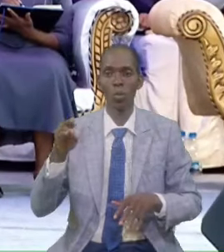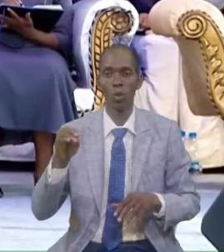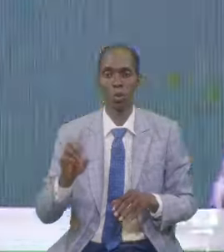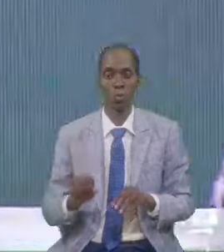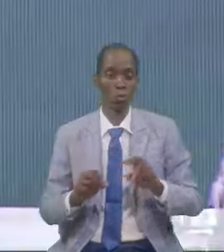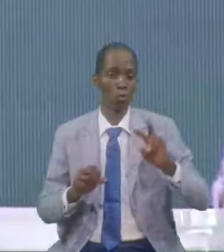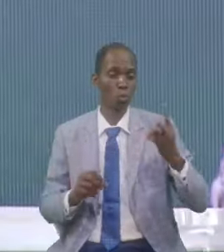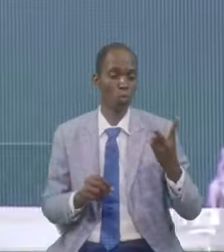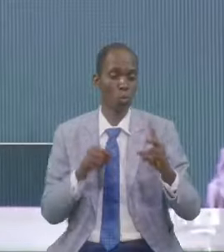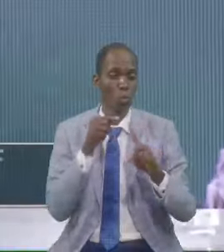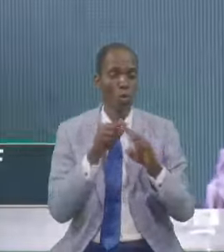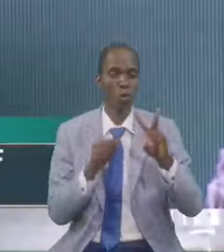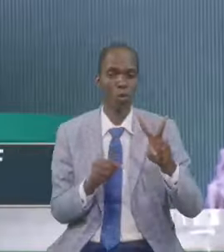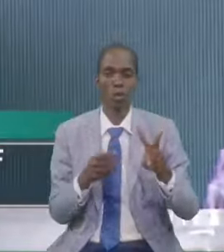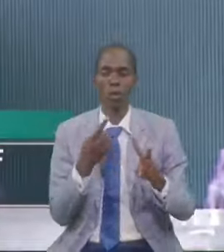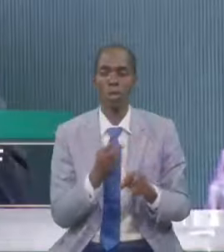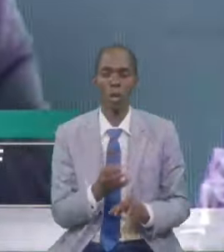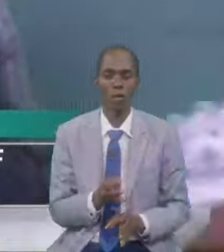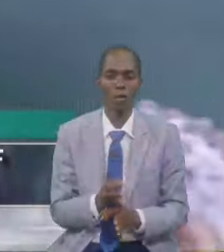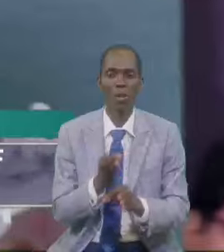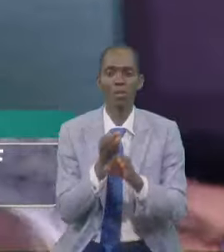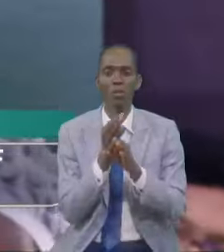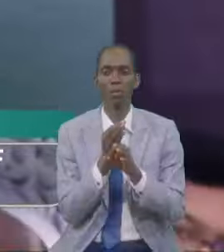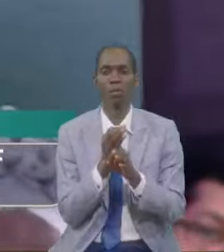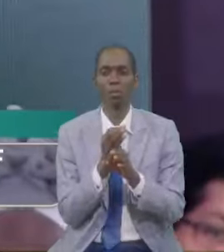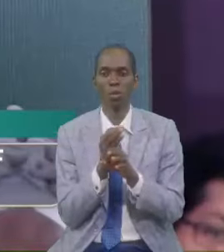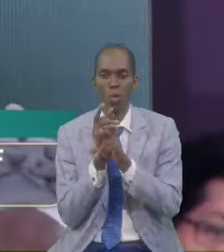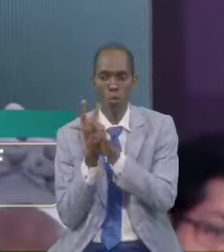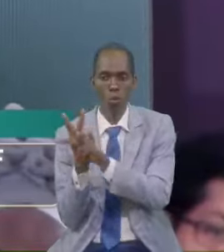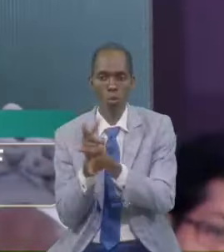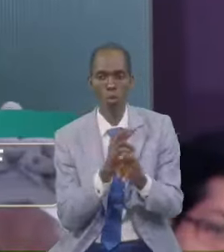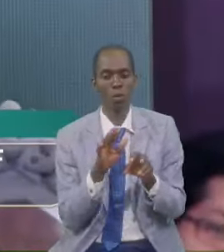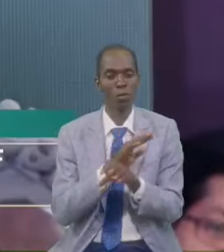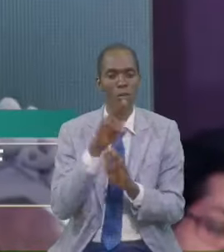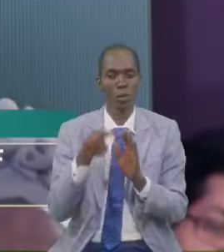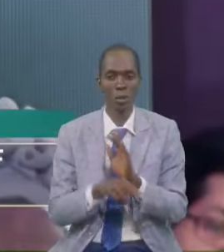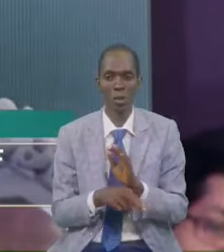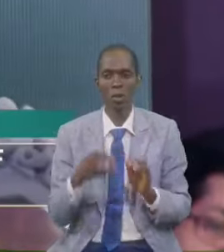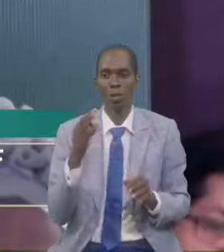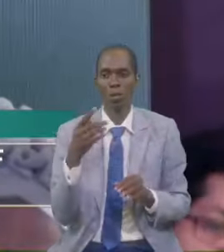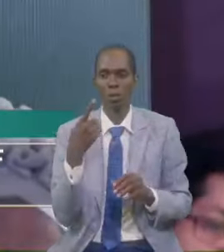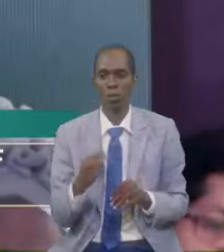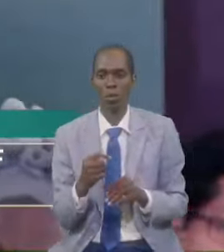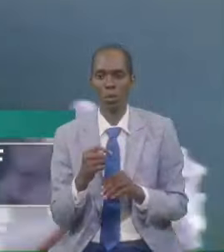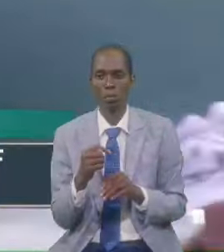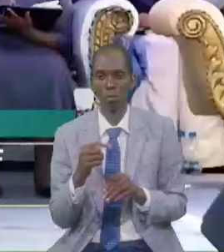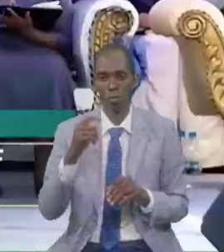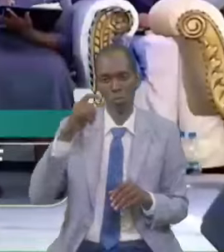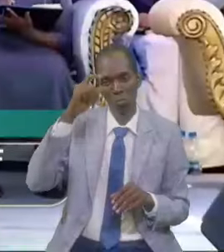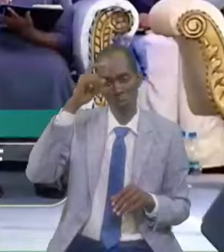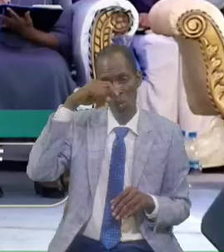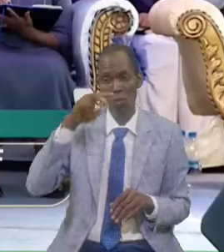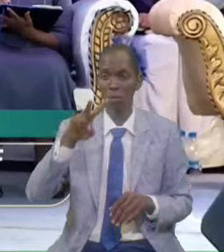హీరోస్గా. ఇప్పుడు రెండవది నమ్మకమైన మెలకువతనం. Vigilant hero. అది మెలకువ కలిగిన హీరో. The